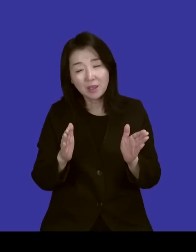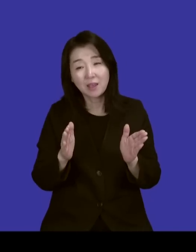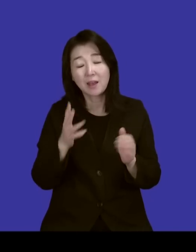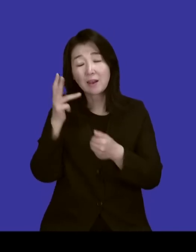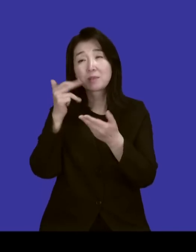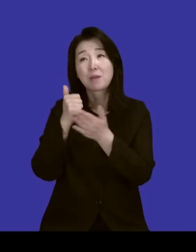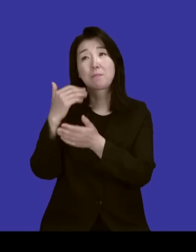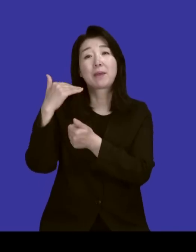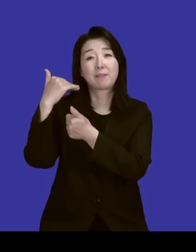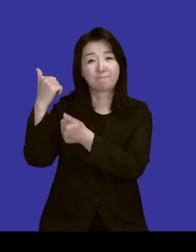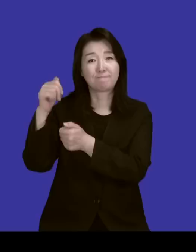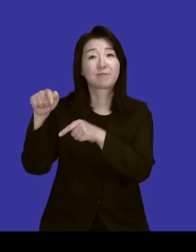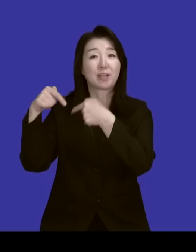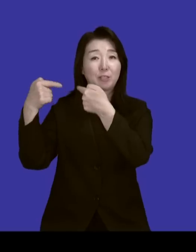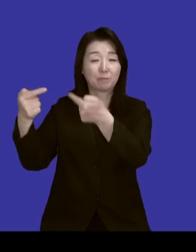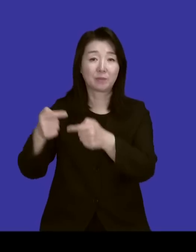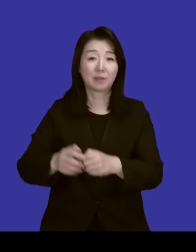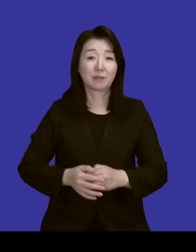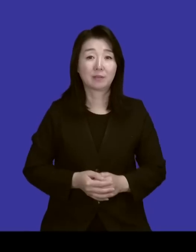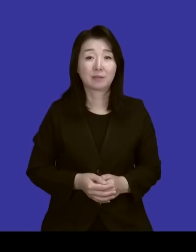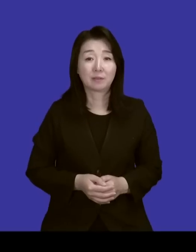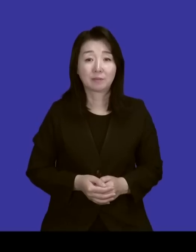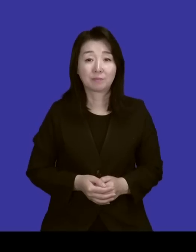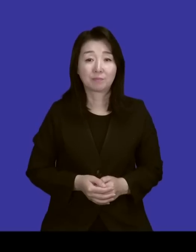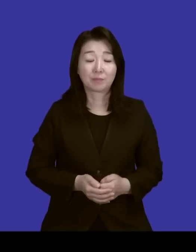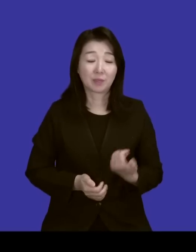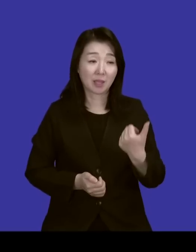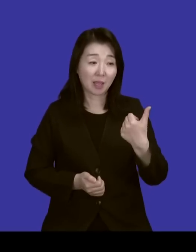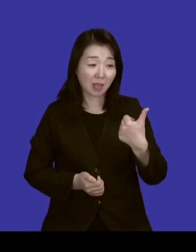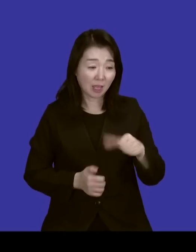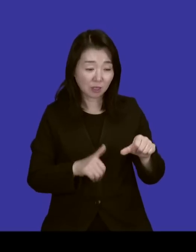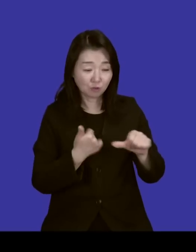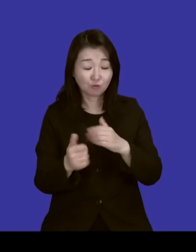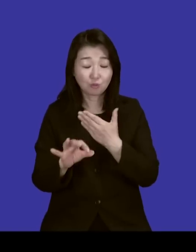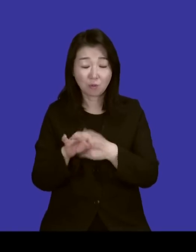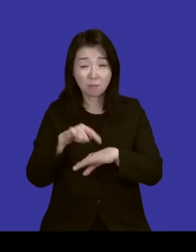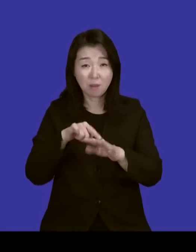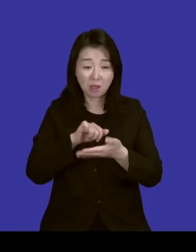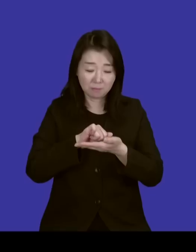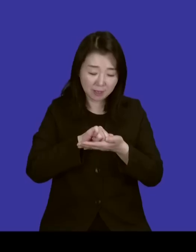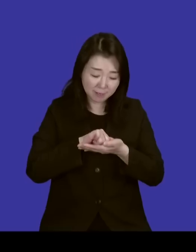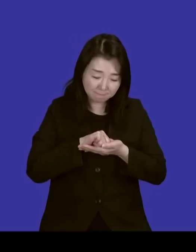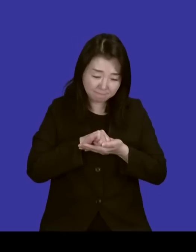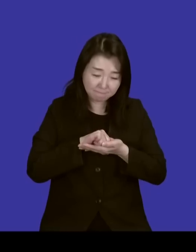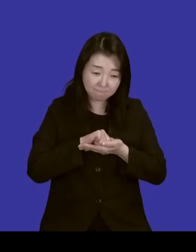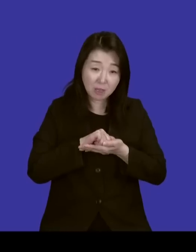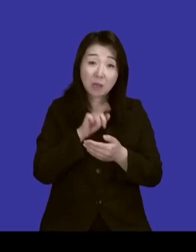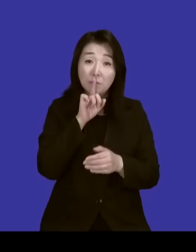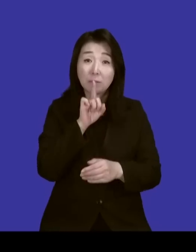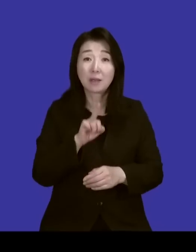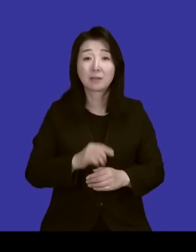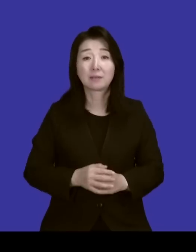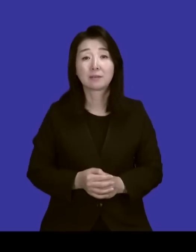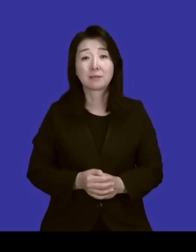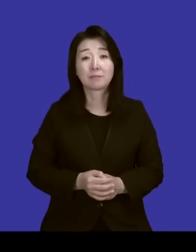부름을 받았죠. 자식이 죽으면 가슴에 묻는다고 하는데 목사님도 물론